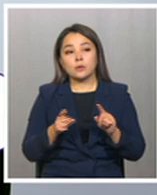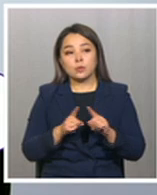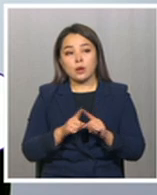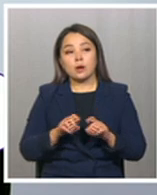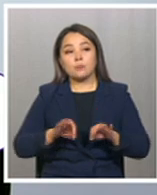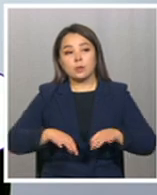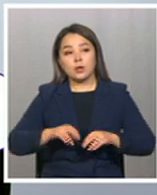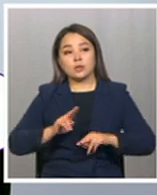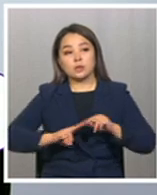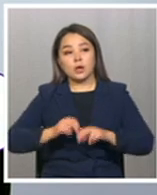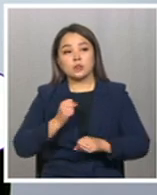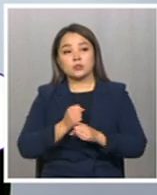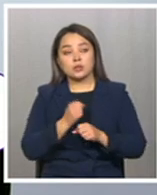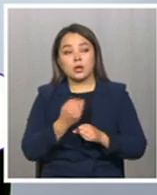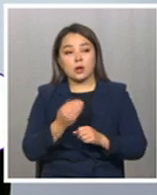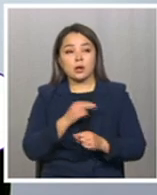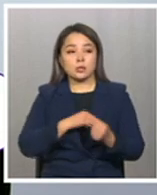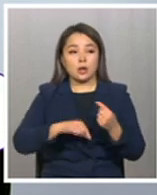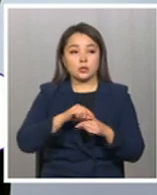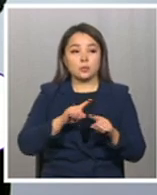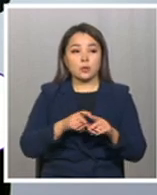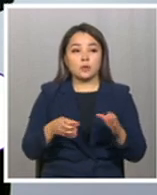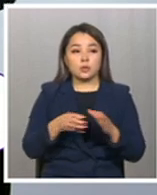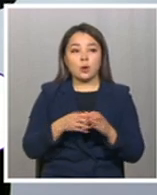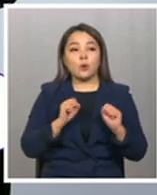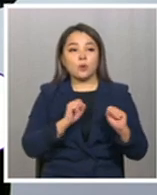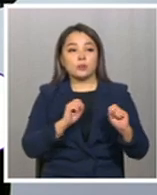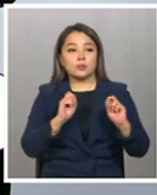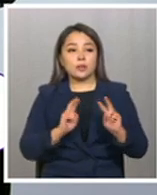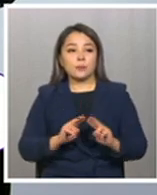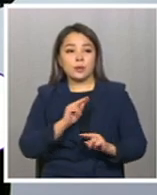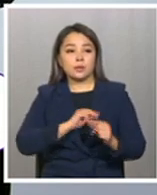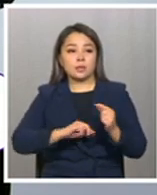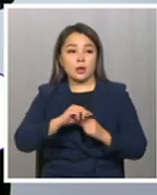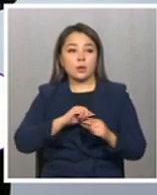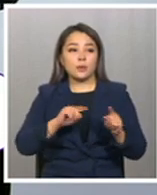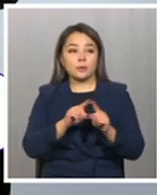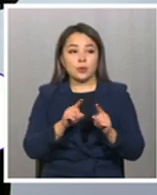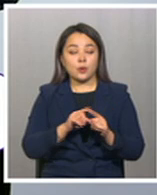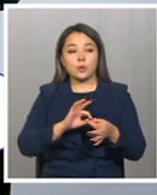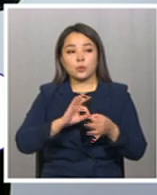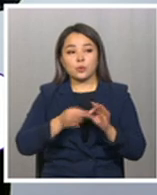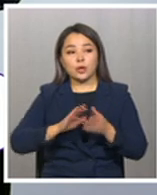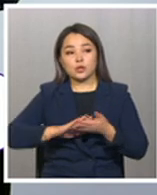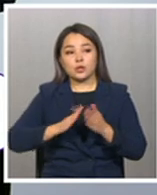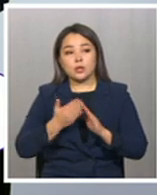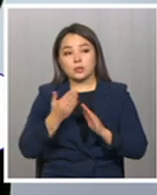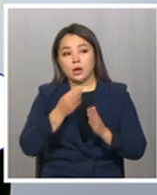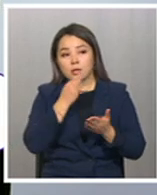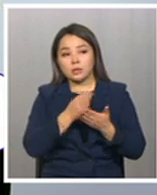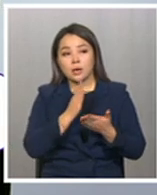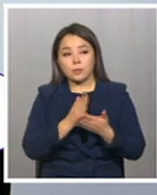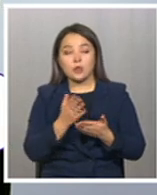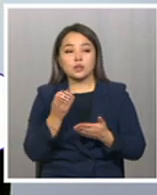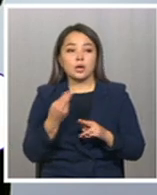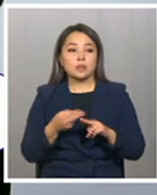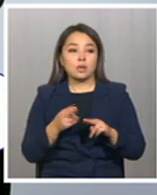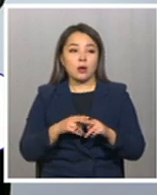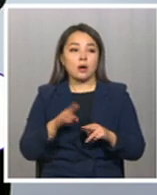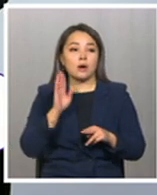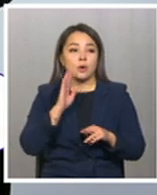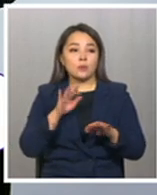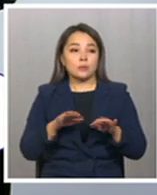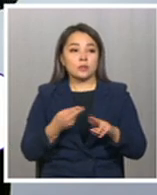жасау кәсіпорындарында, яғни бірінші кезекте бұл қорғаныс кәсіпорындарындағы күрделі жағдайды айтуға болады. Және де ауыз судың